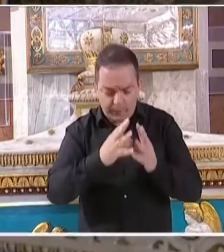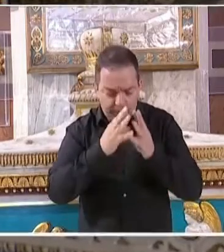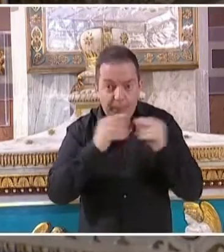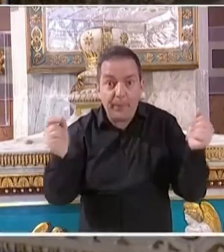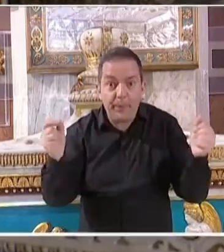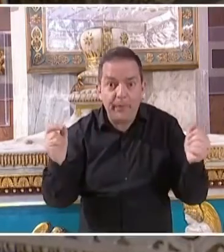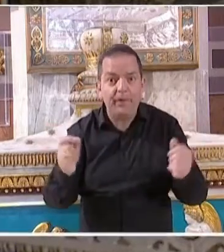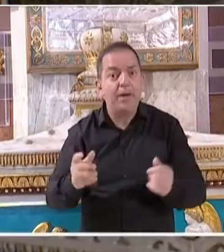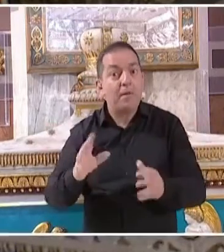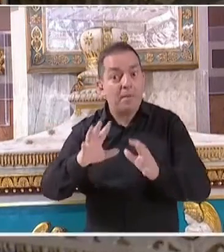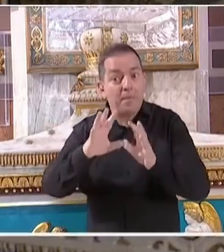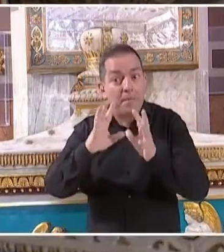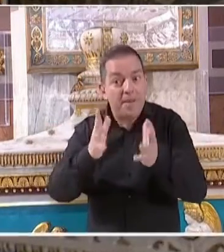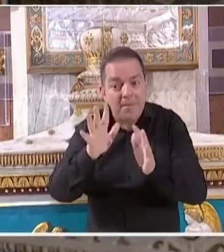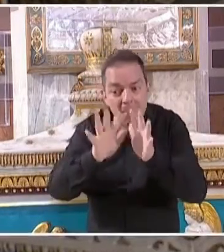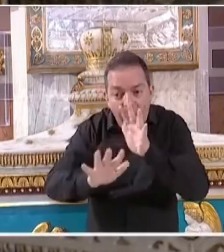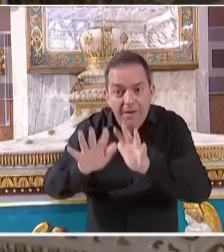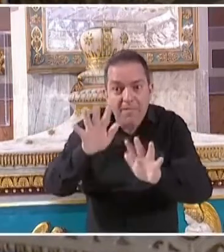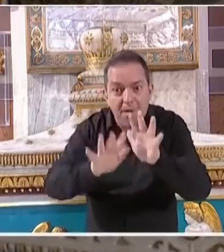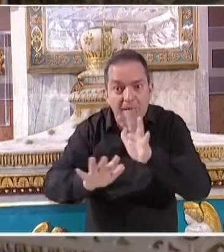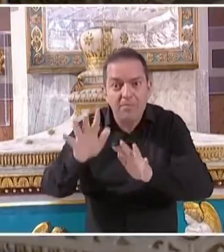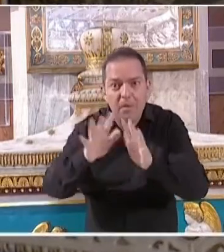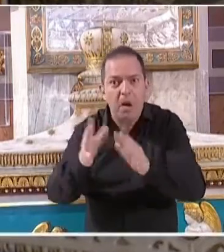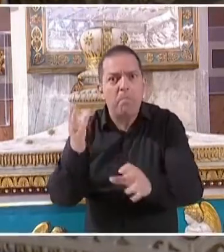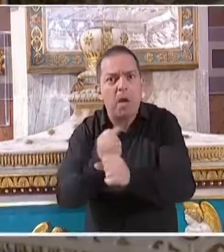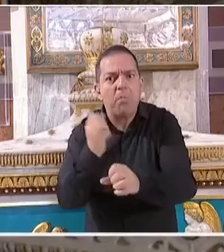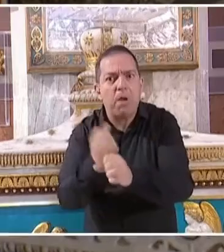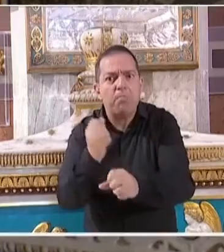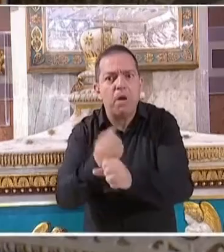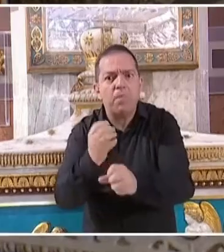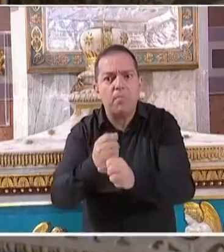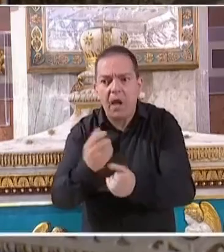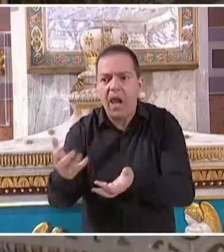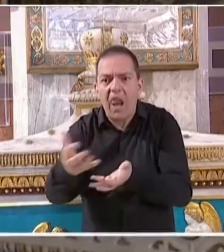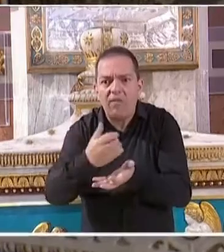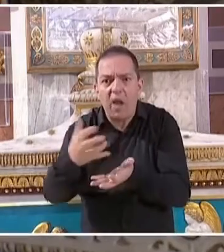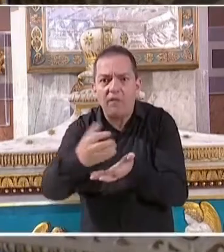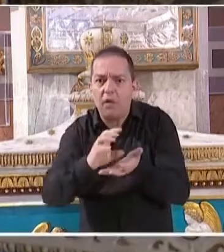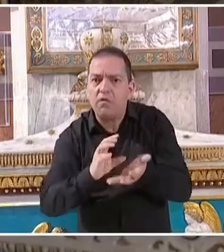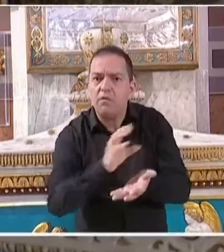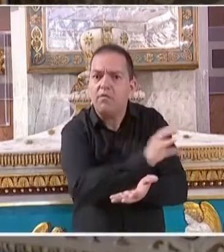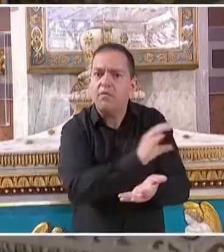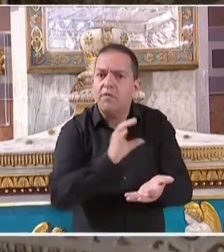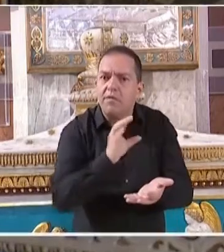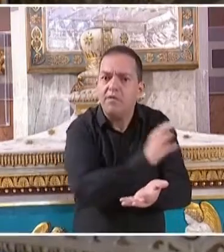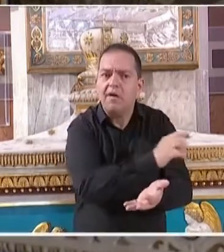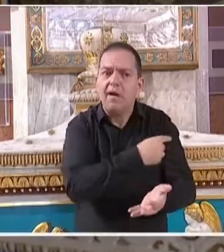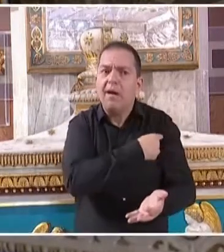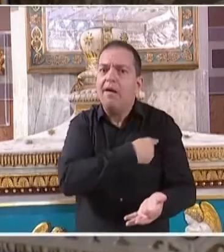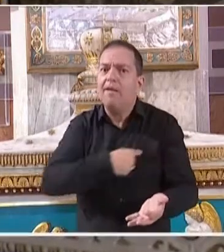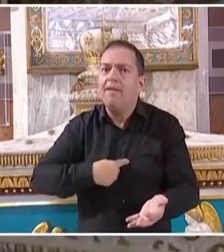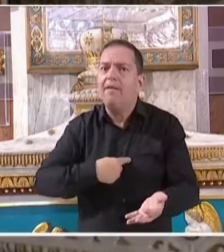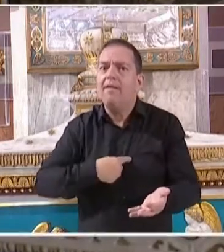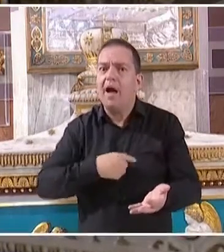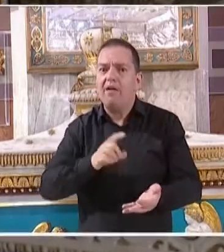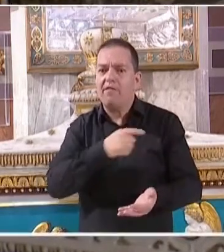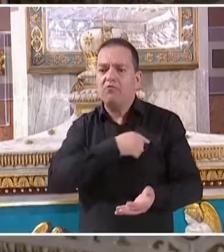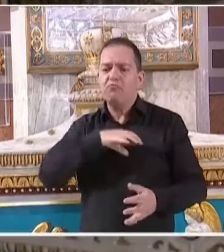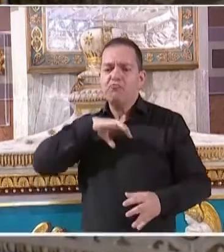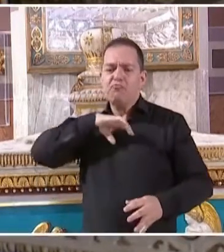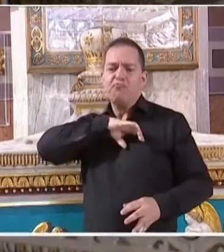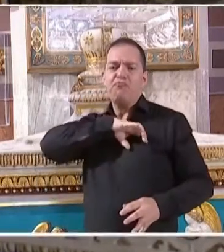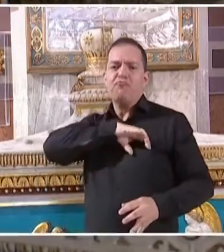απέδιδε πολλά κέρδη στους κυρίους της. Τότε οι άνθρωποι εκείνοι, όπως